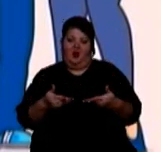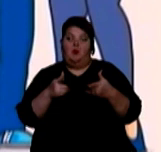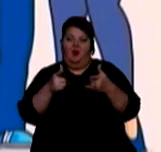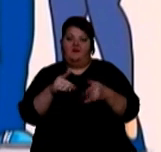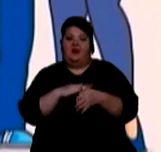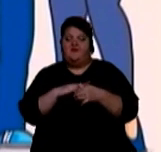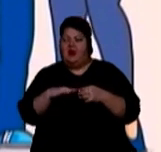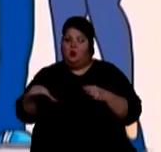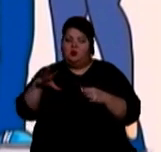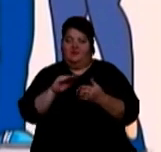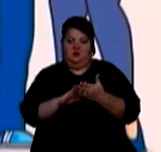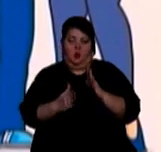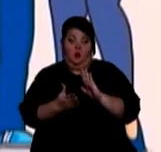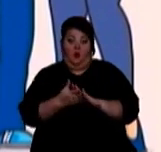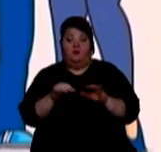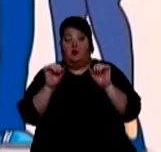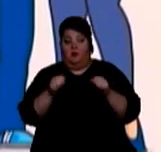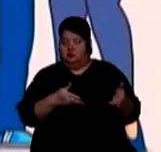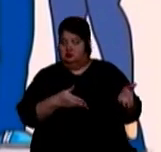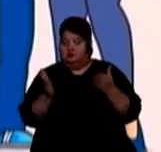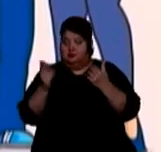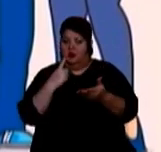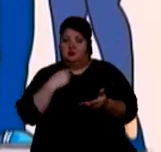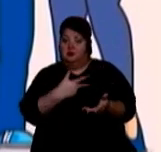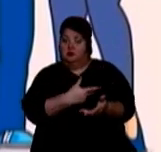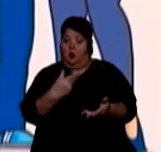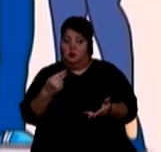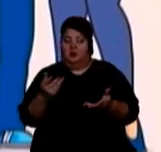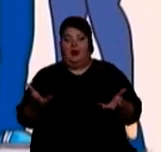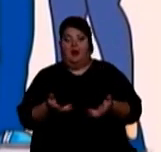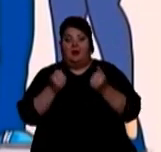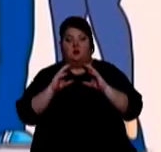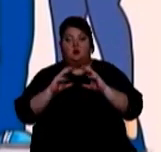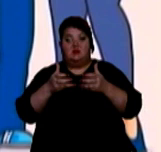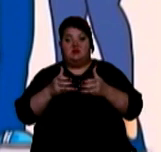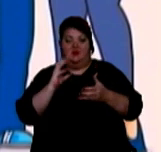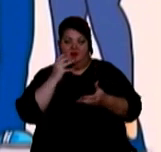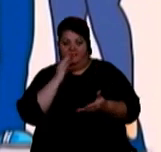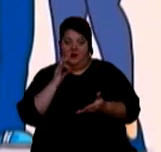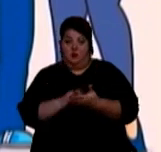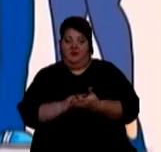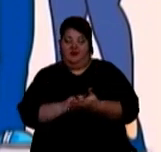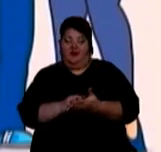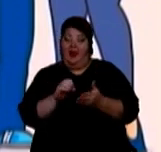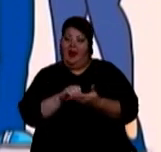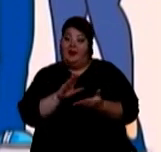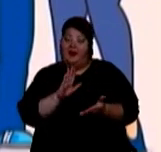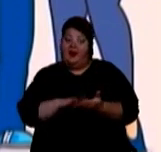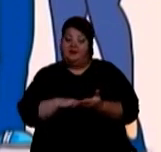Ви виконали всі умови і можете бути донором. Рятуйте світ відповідально. Реєструйтеся